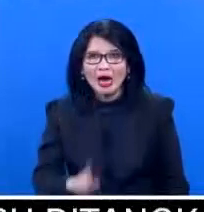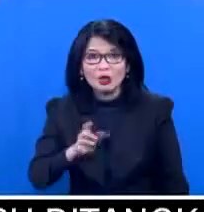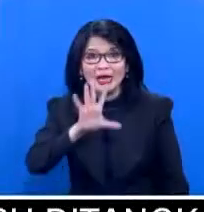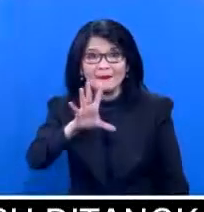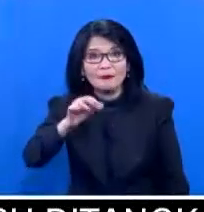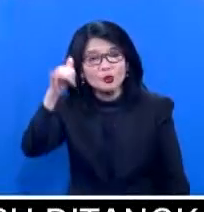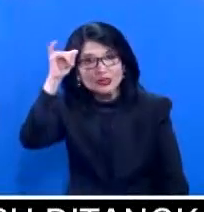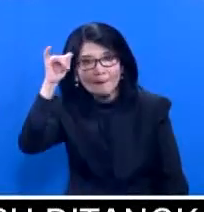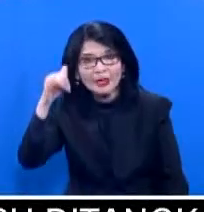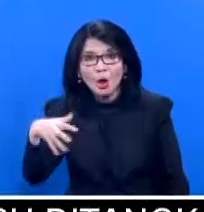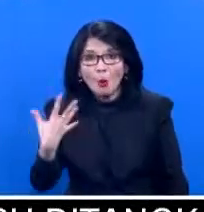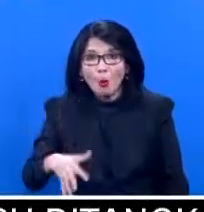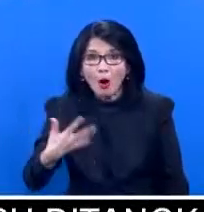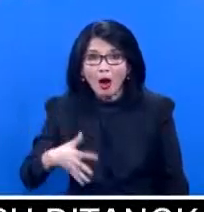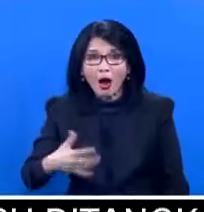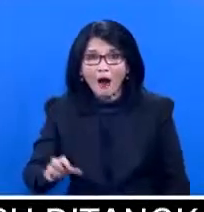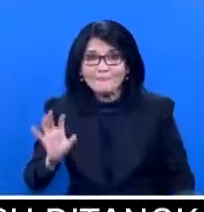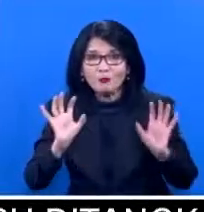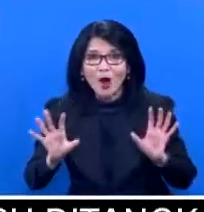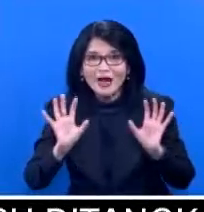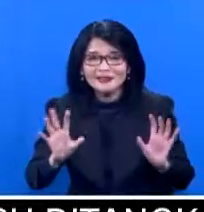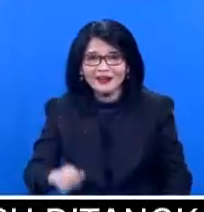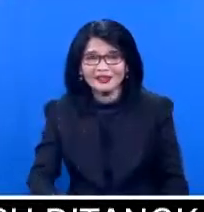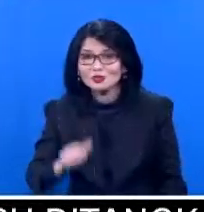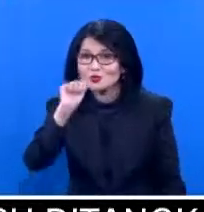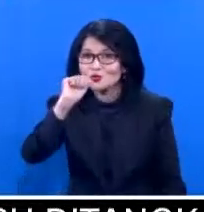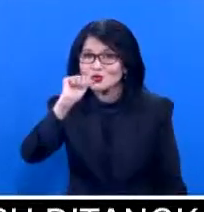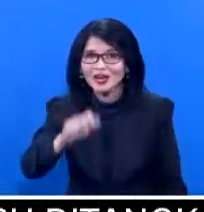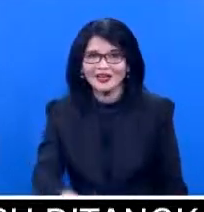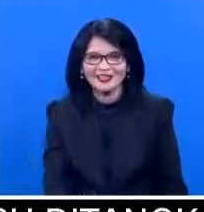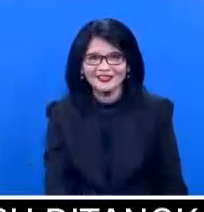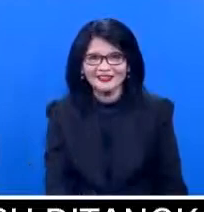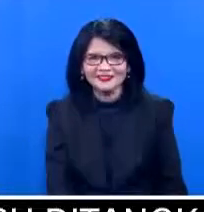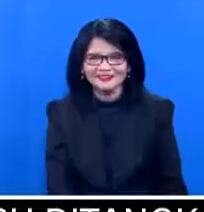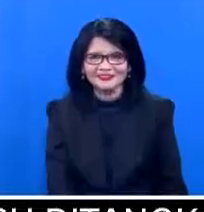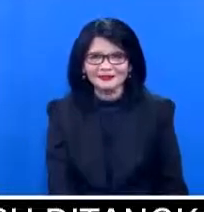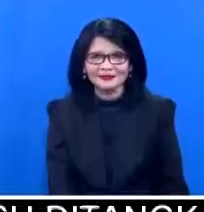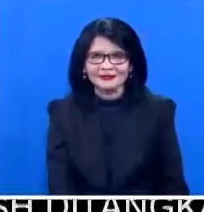sapi, wah, bisa berapa liter susu yang dihasilkan? Mantap.